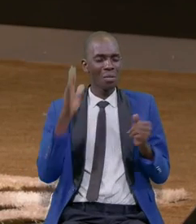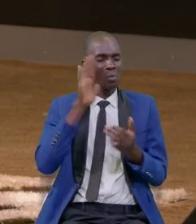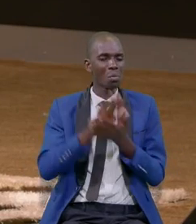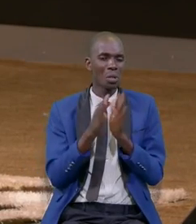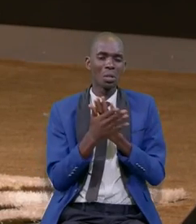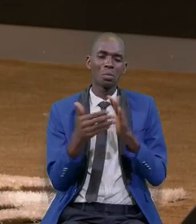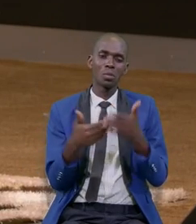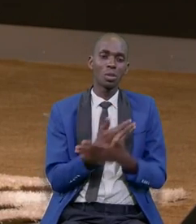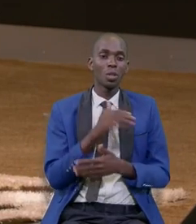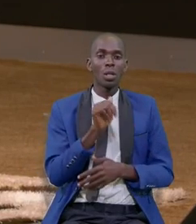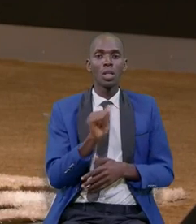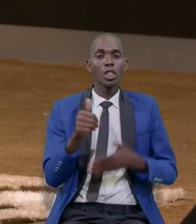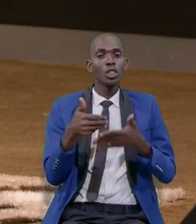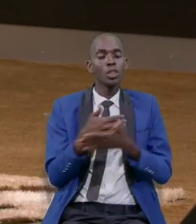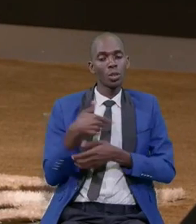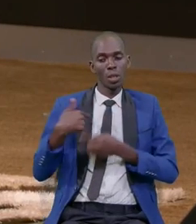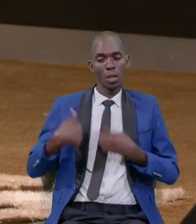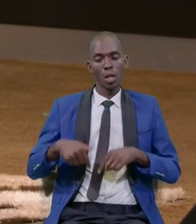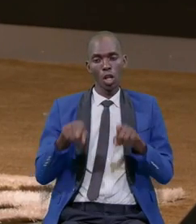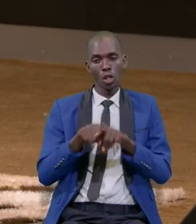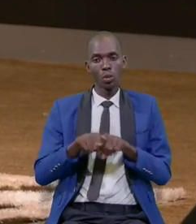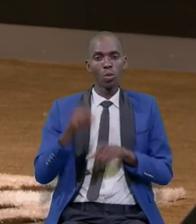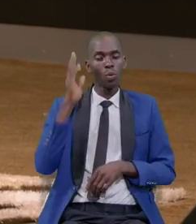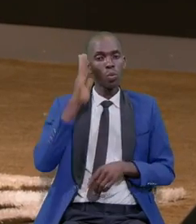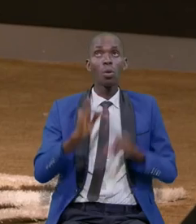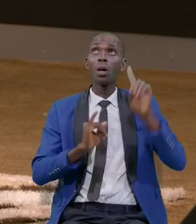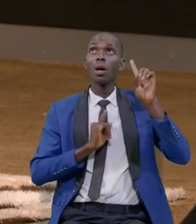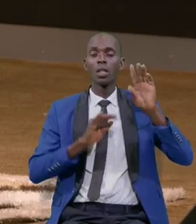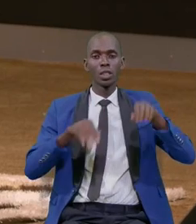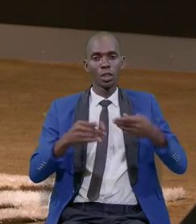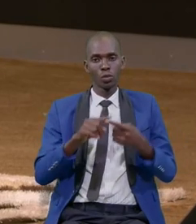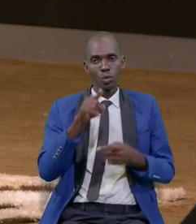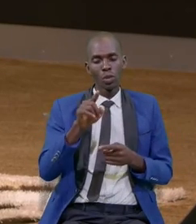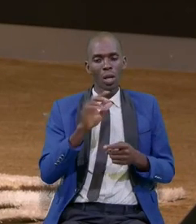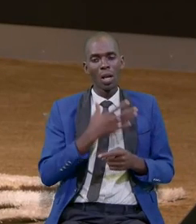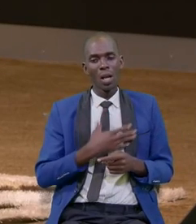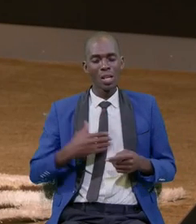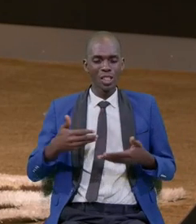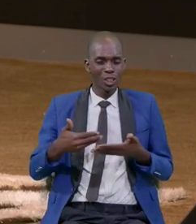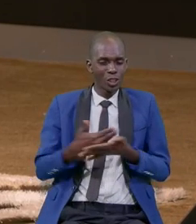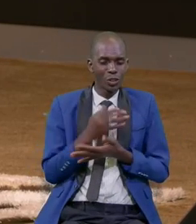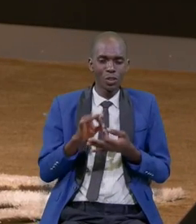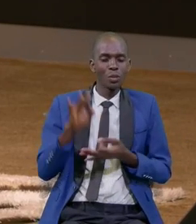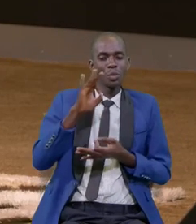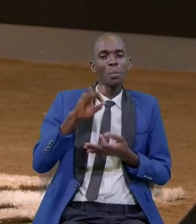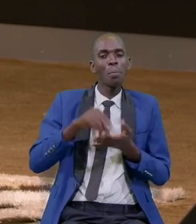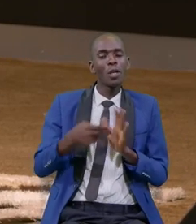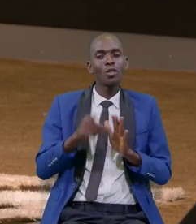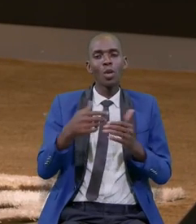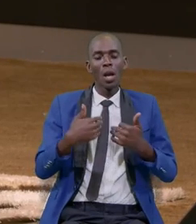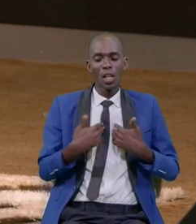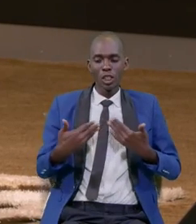nouveau. Je vous donnerai un cœur nouveau et je mettrai en vous un esprit nouveau, une